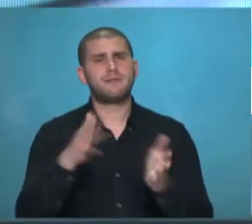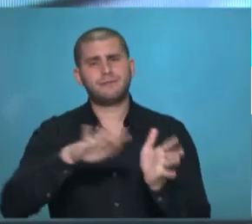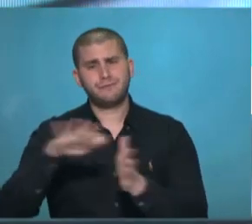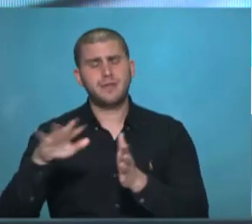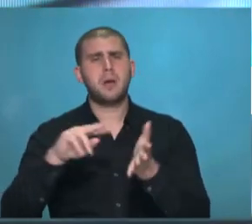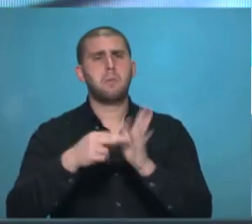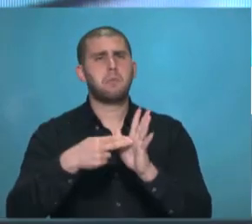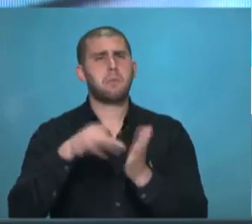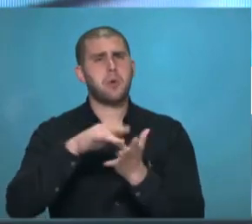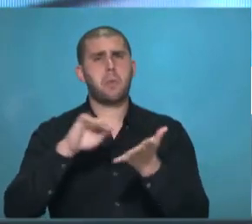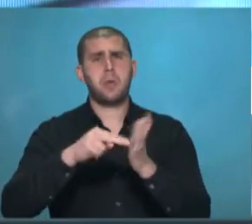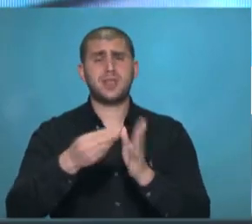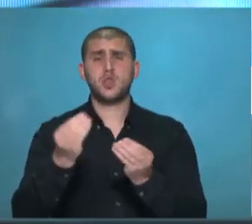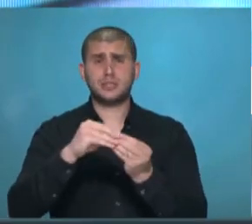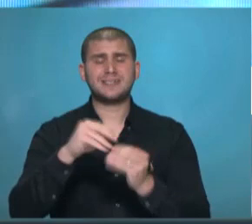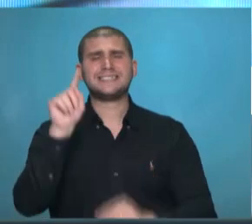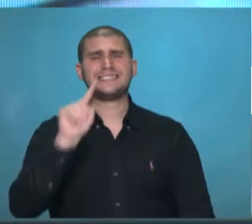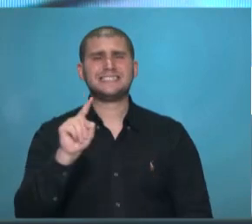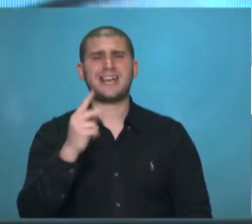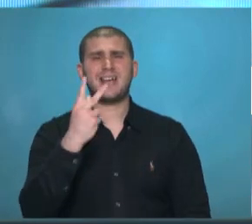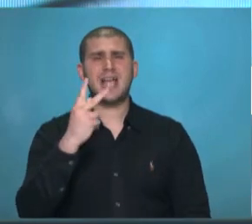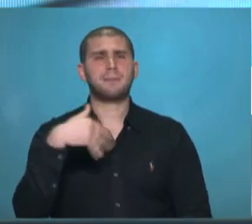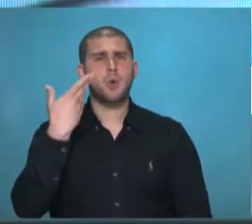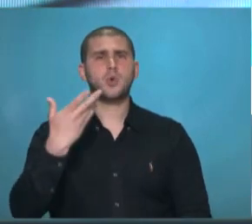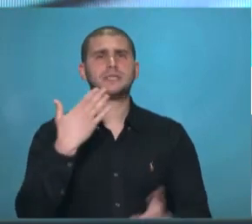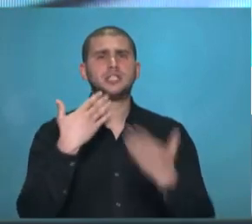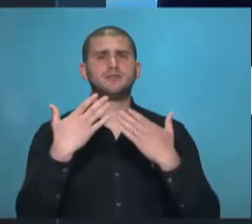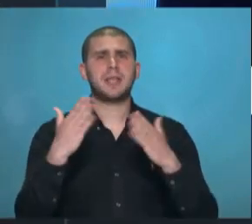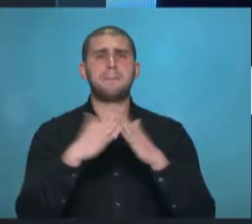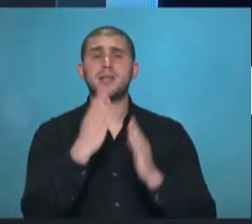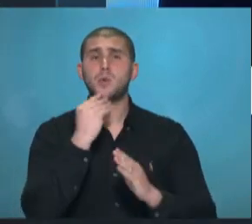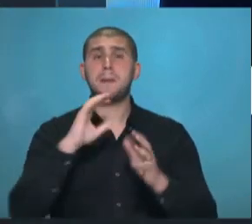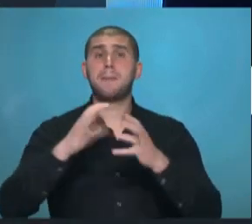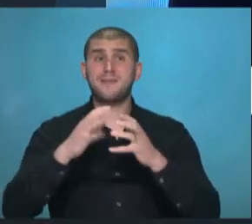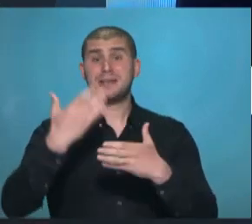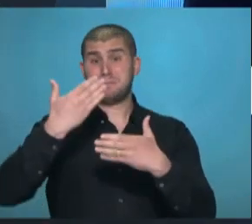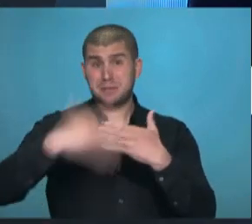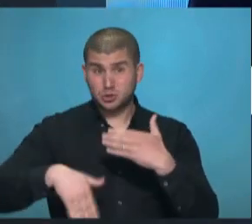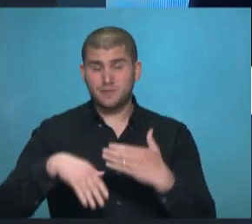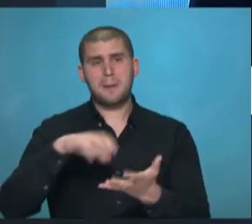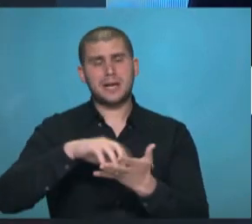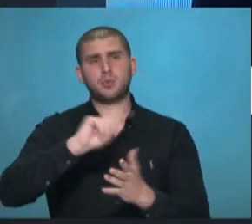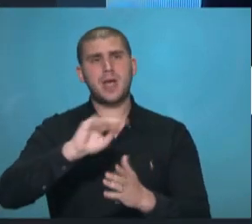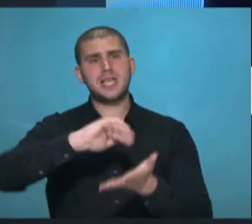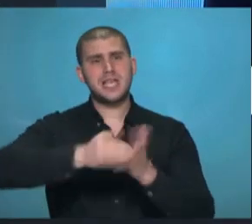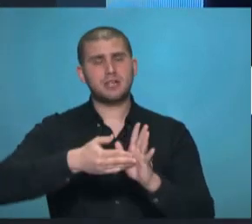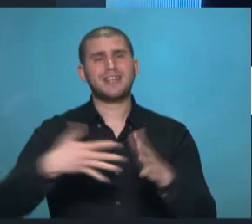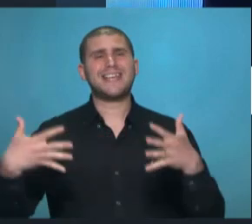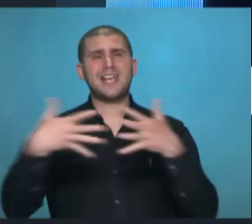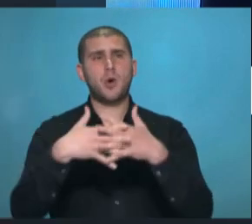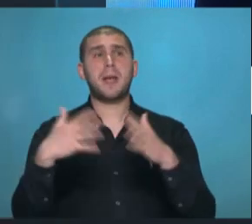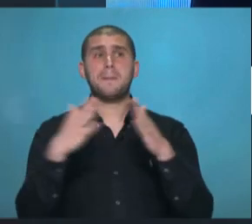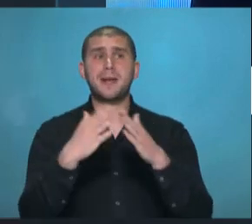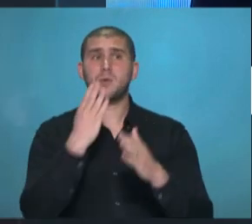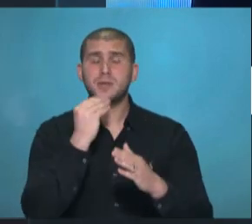נוסף. אליך, זאב קם, מחוץ לישיבת הבית היהודי בפתח תקווה. בסיומה, צפוי המרכז לאשר את האיחוד של הבית היהודי, האיחוד